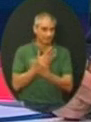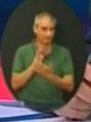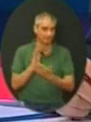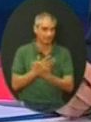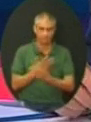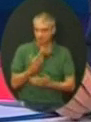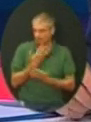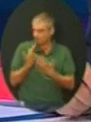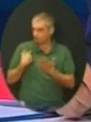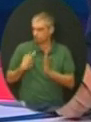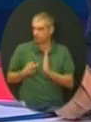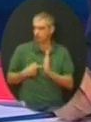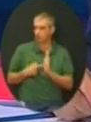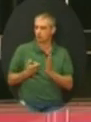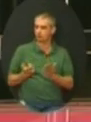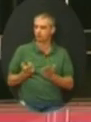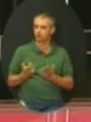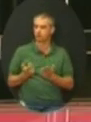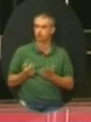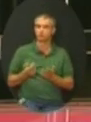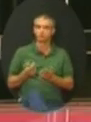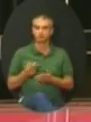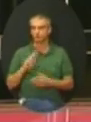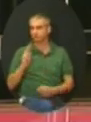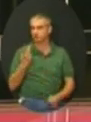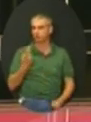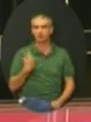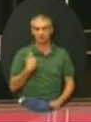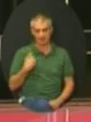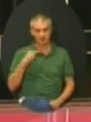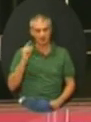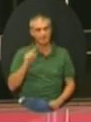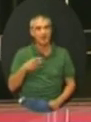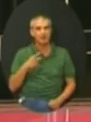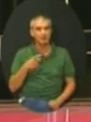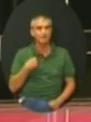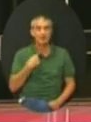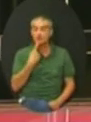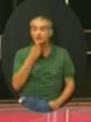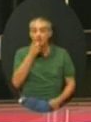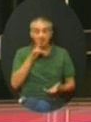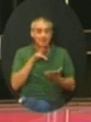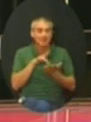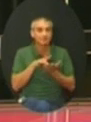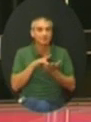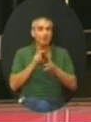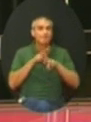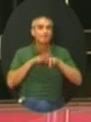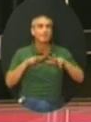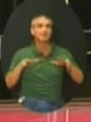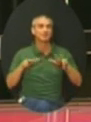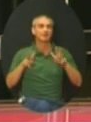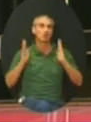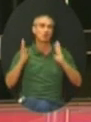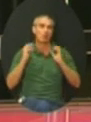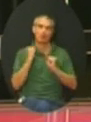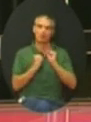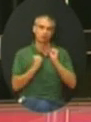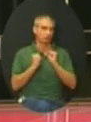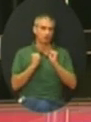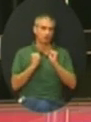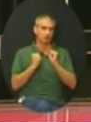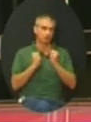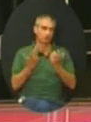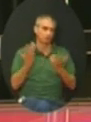באותן... ברור שאני דורש ממנו למצוא את ההליכים. מצד שני, אני גם באתי לצידו, ואני אומר, אתה נמצא במצב כל כך קשה למצוא